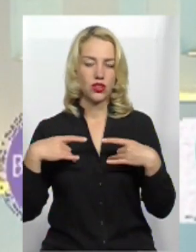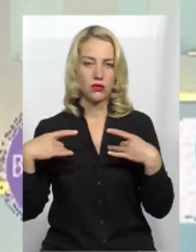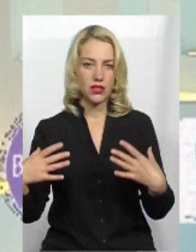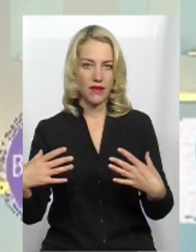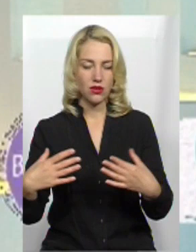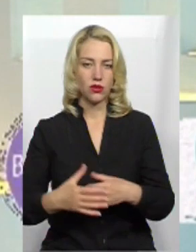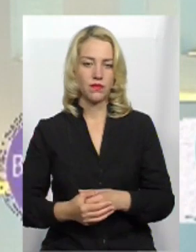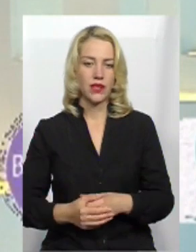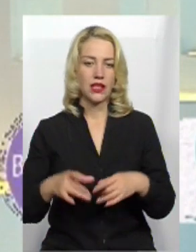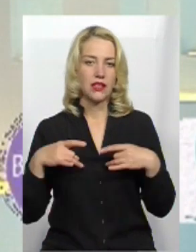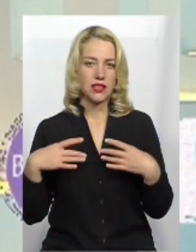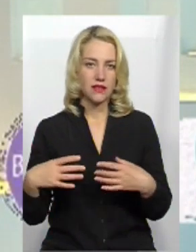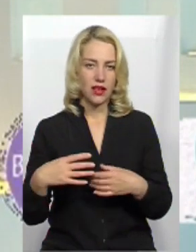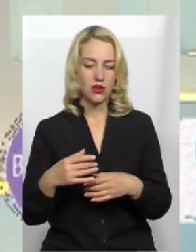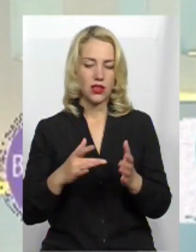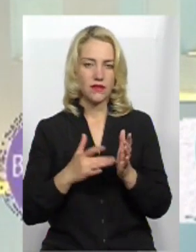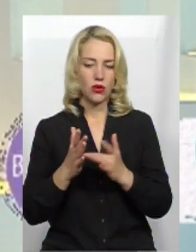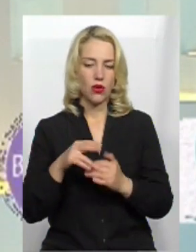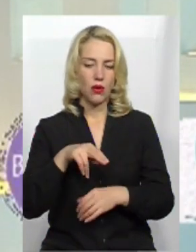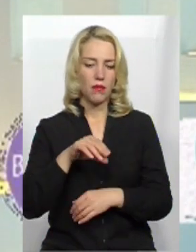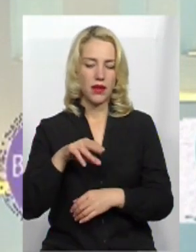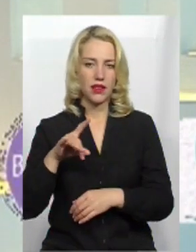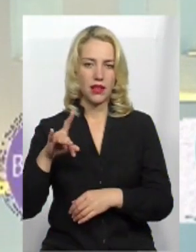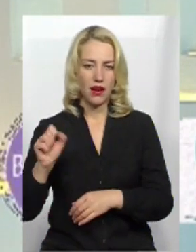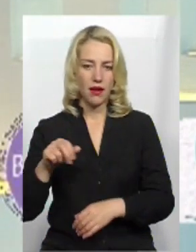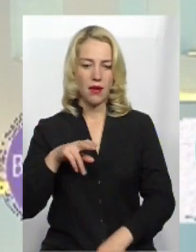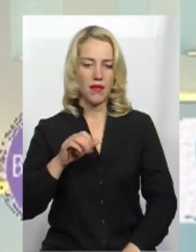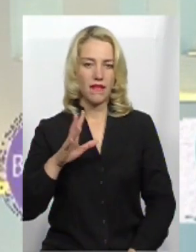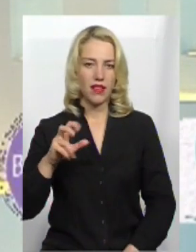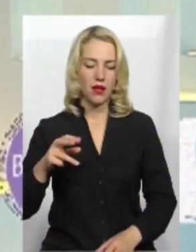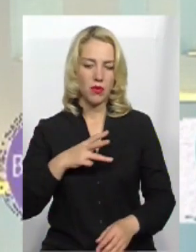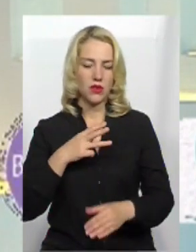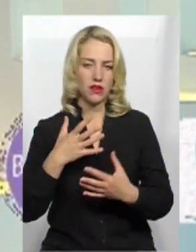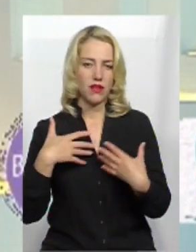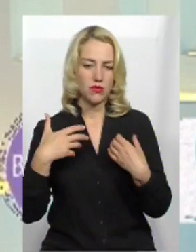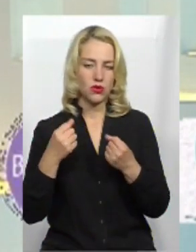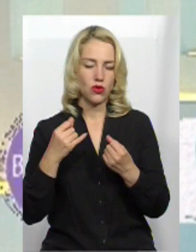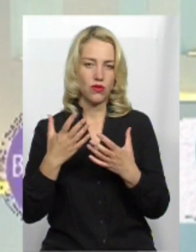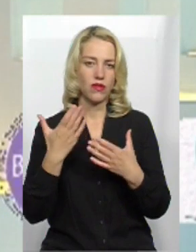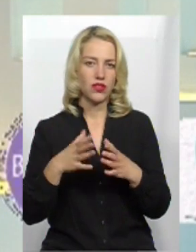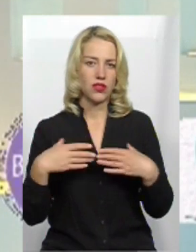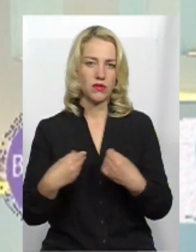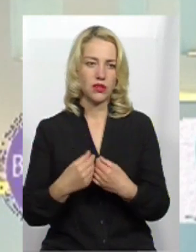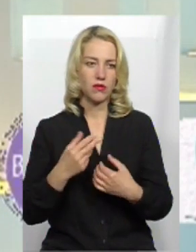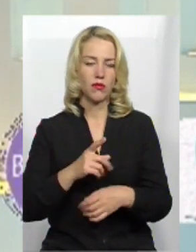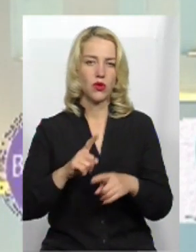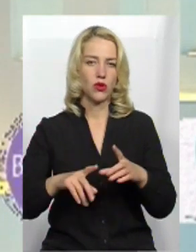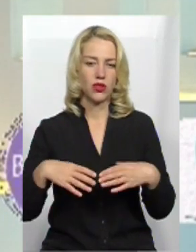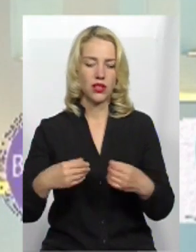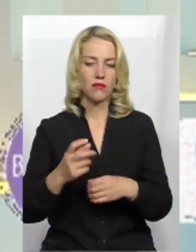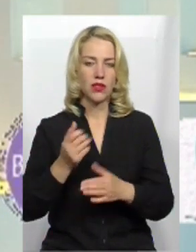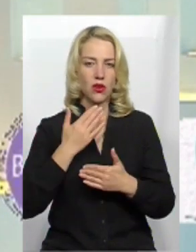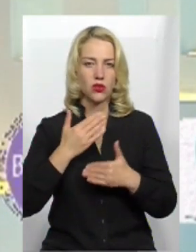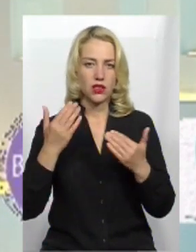святом, святом святого Петра і Павла, побажати вам міцного здоров'я вашим сім'ям і родинам. За